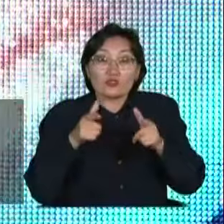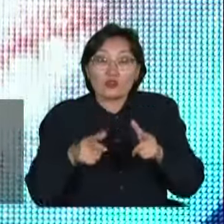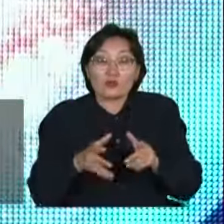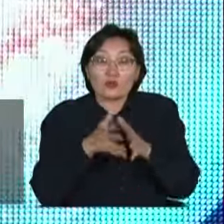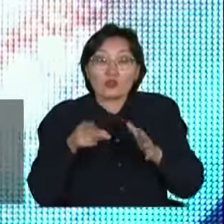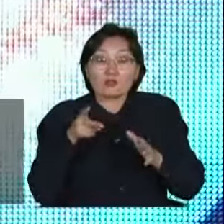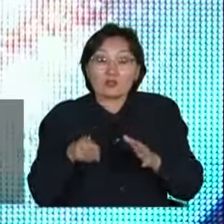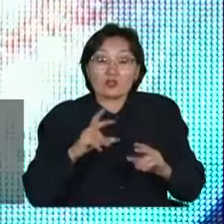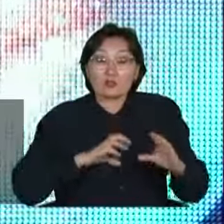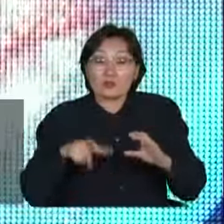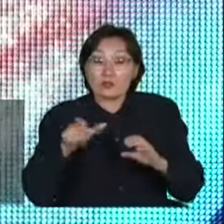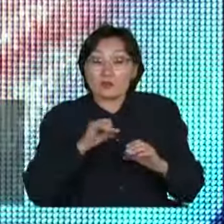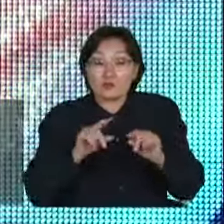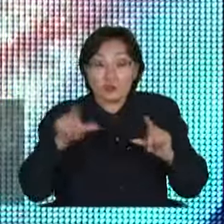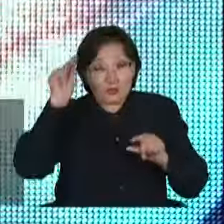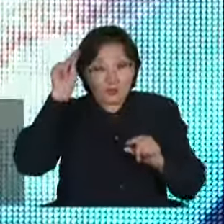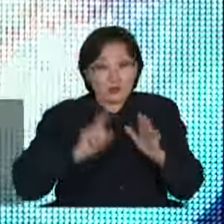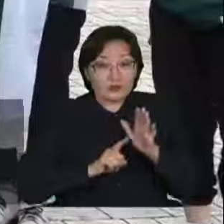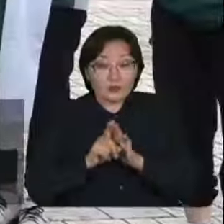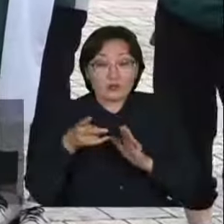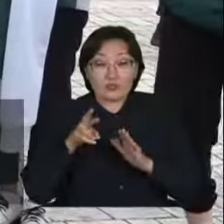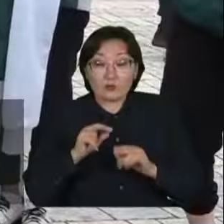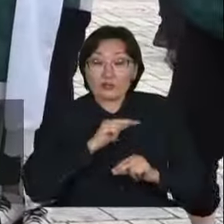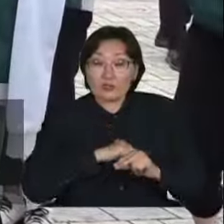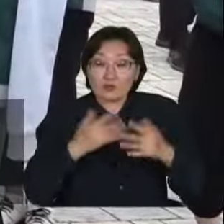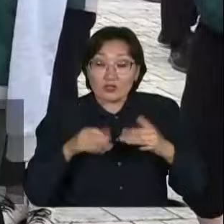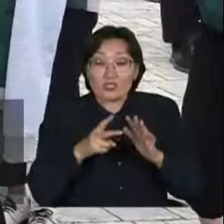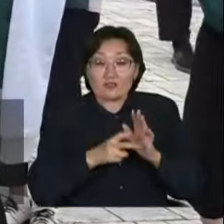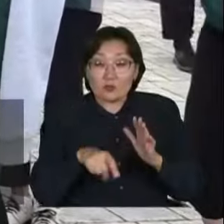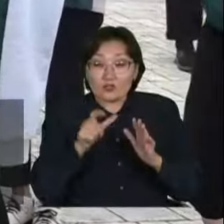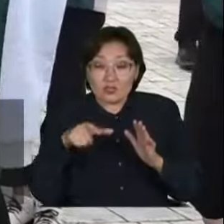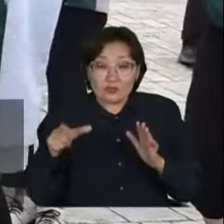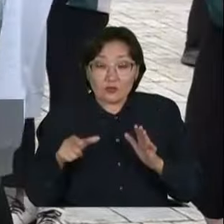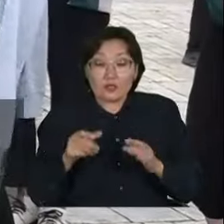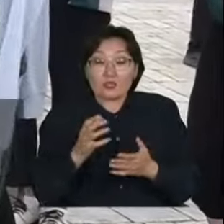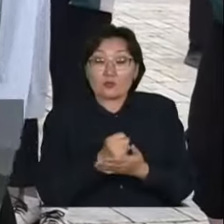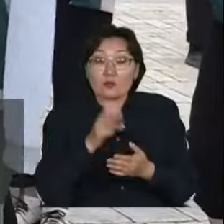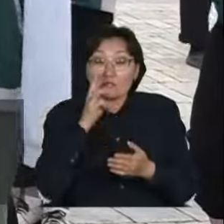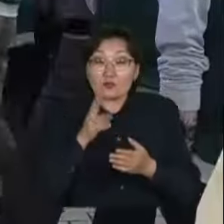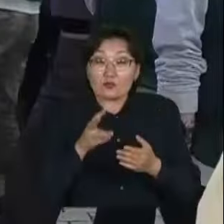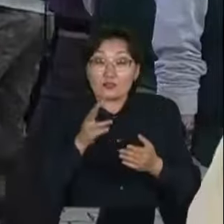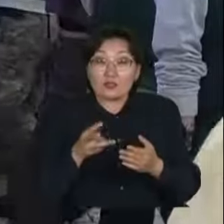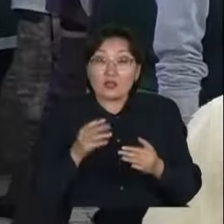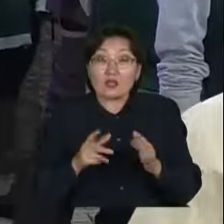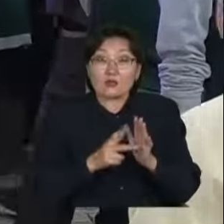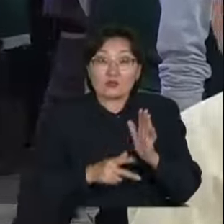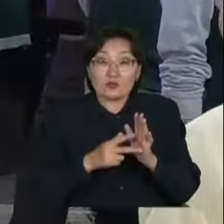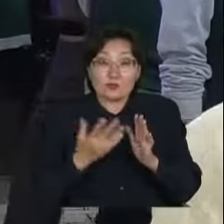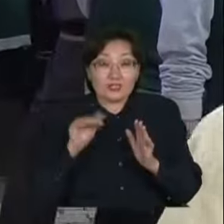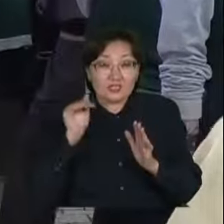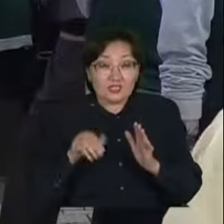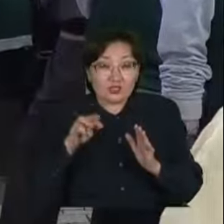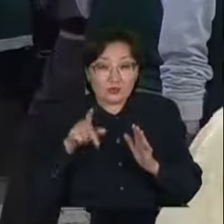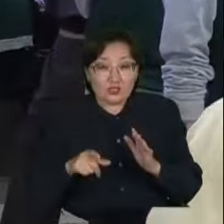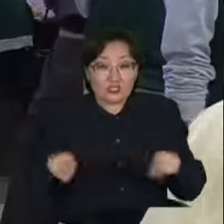2000 студентов и школьников. С начала июня работают уже 700 человек. Заработная плата составляет 85 тысяч